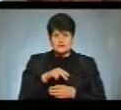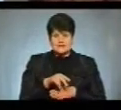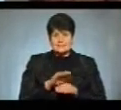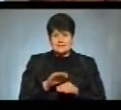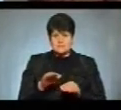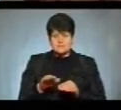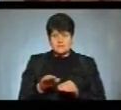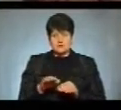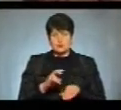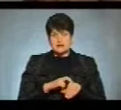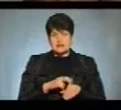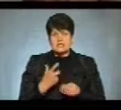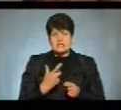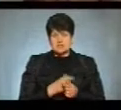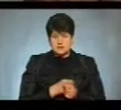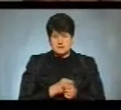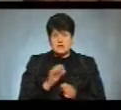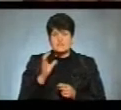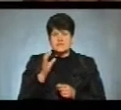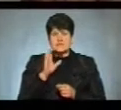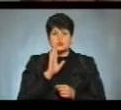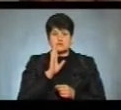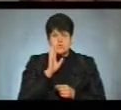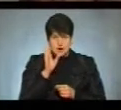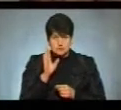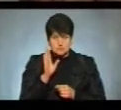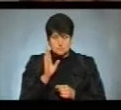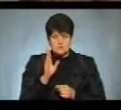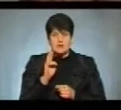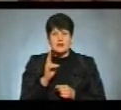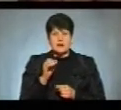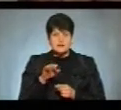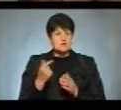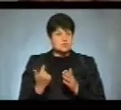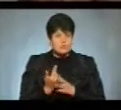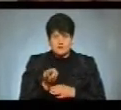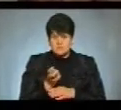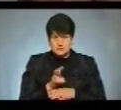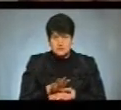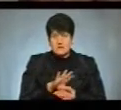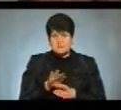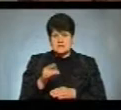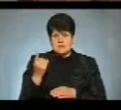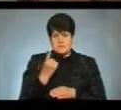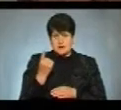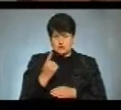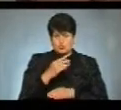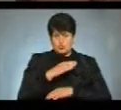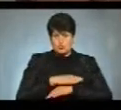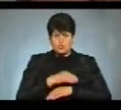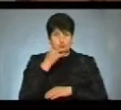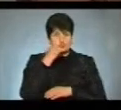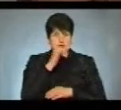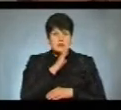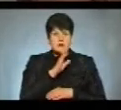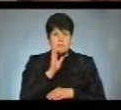на щеплення. В середу зранку я Каті в школі знов не виявила, і після першого уроку я позвонила до мами,